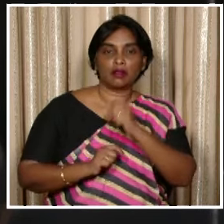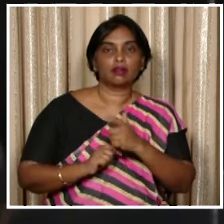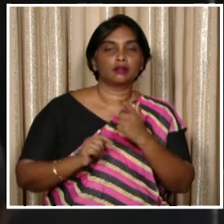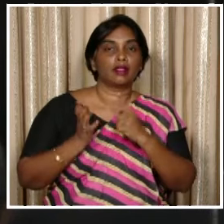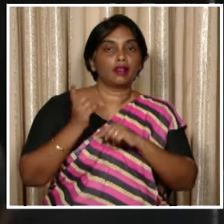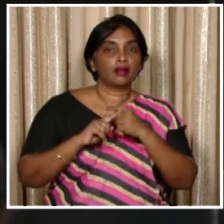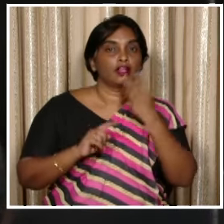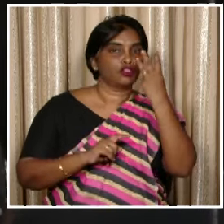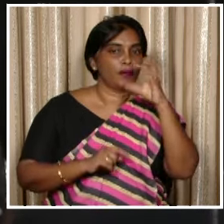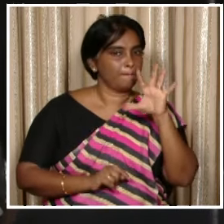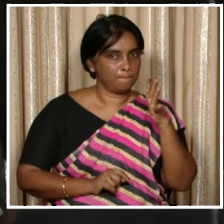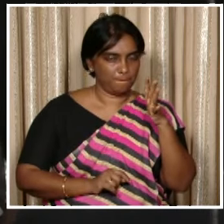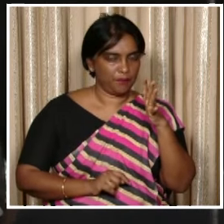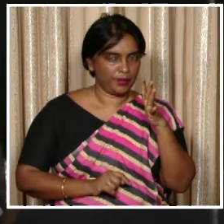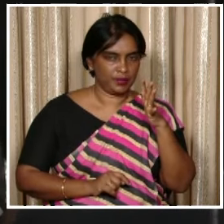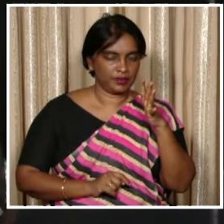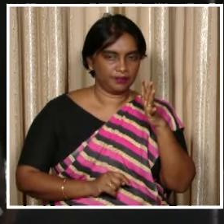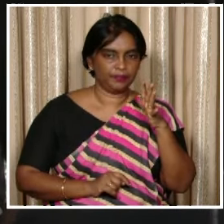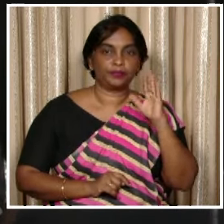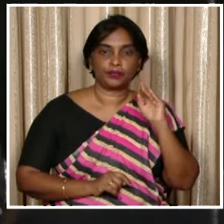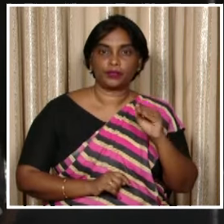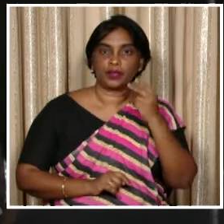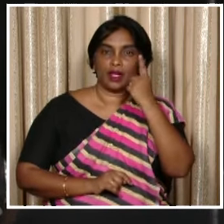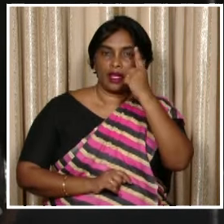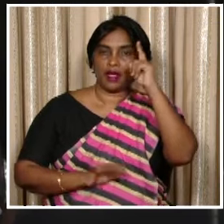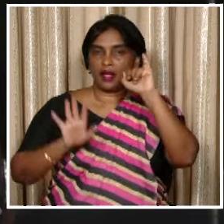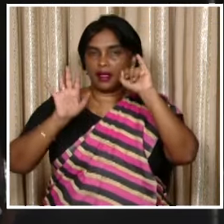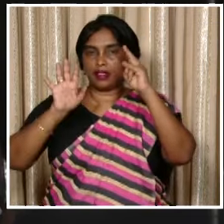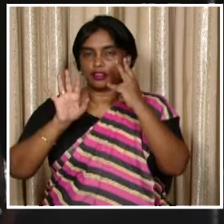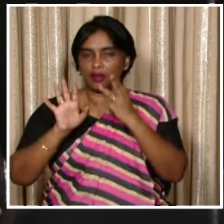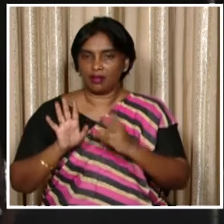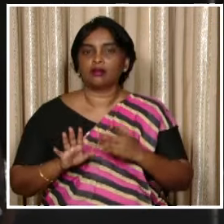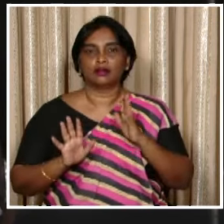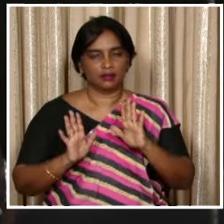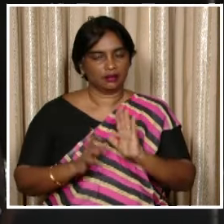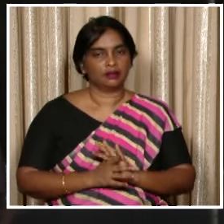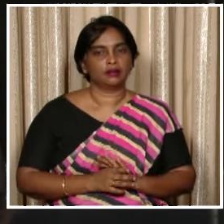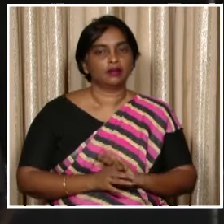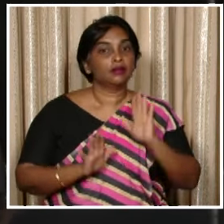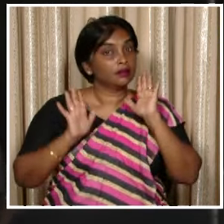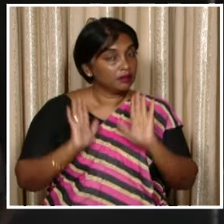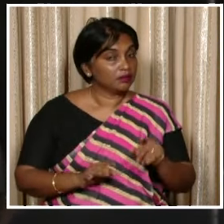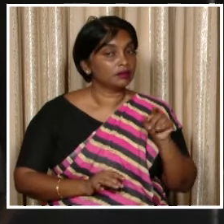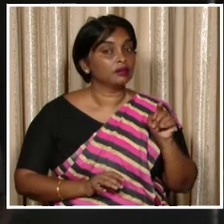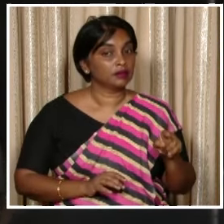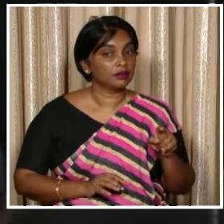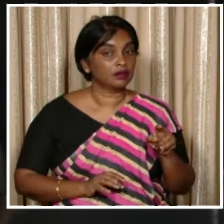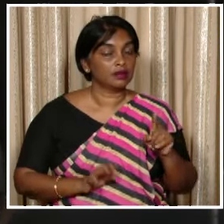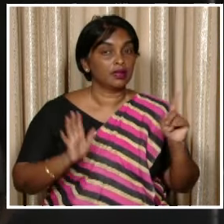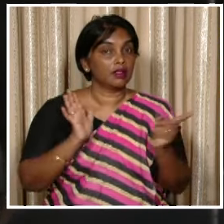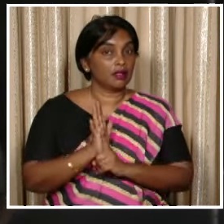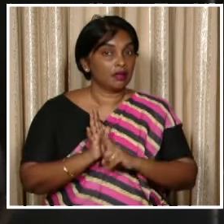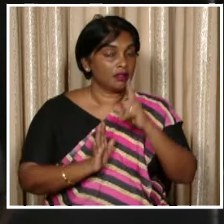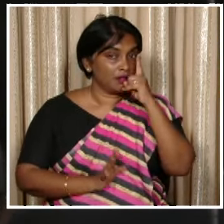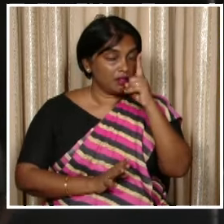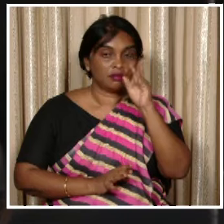රුපියල් 3,500යි. හරි? මොකද අර 6-12 විදියට පළවෙනි ලක්ෂයට වැදෙන්නේ නැති නිසා. හැබැයි රුපියල්